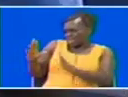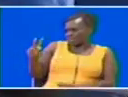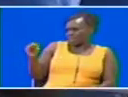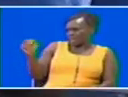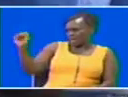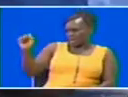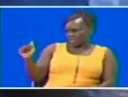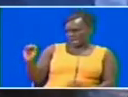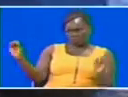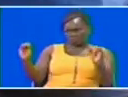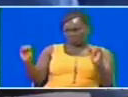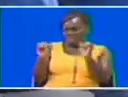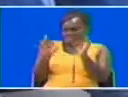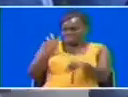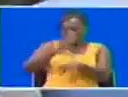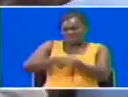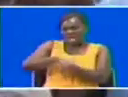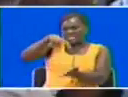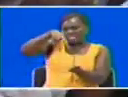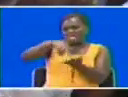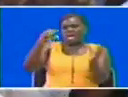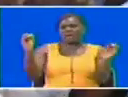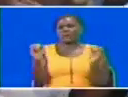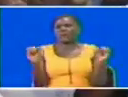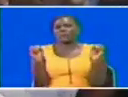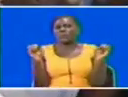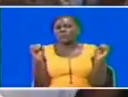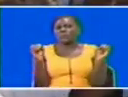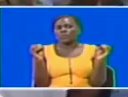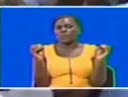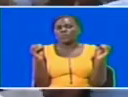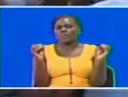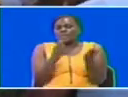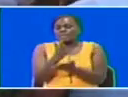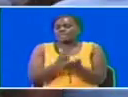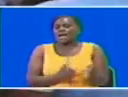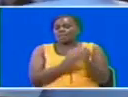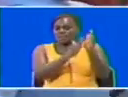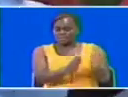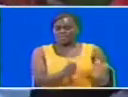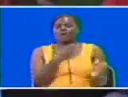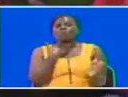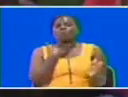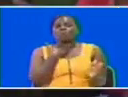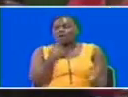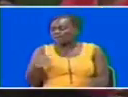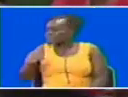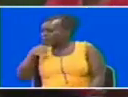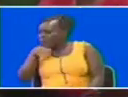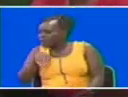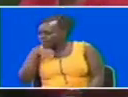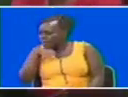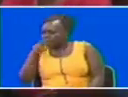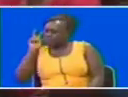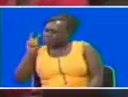NASA iwapo hatapewa fursa kuongoza muungano huo. Baadhi ya viongozi wamemtaka kinara wa CORD Raila Odinga